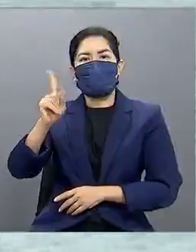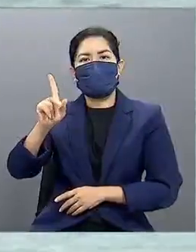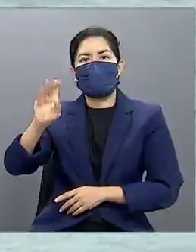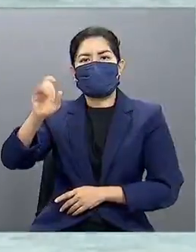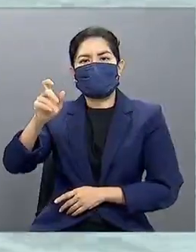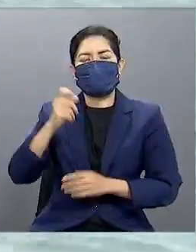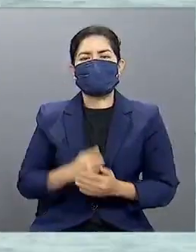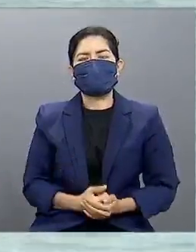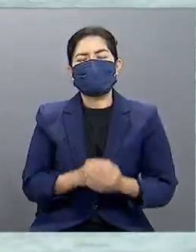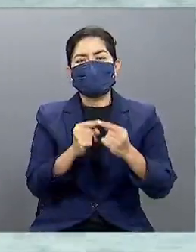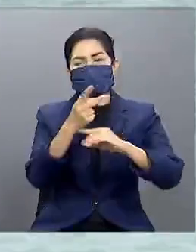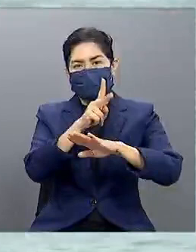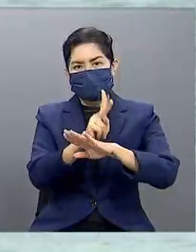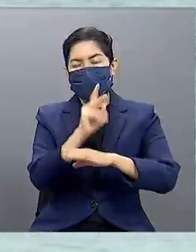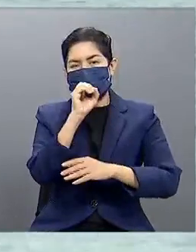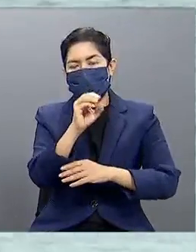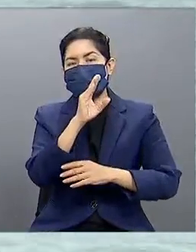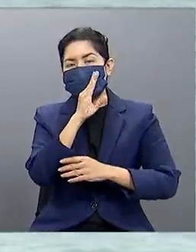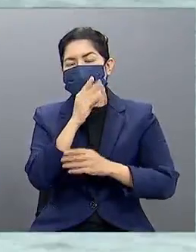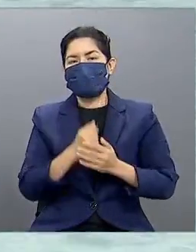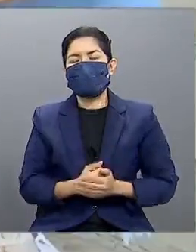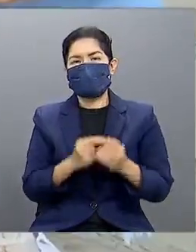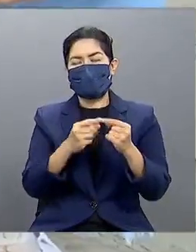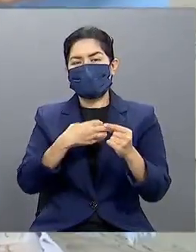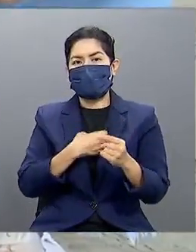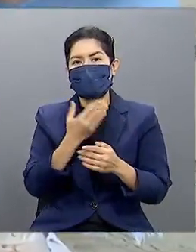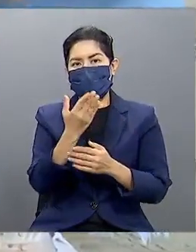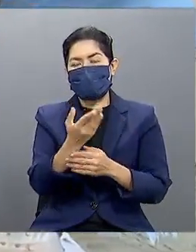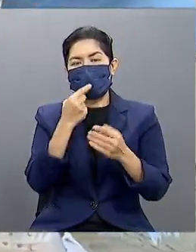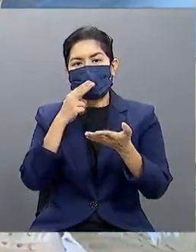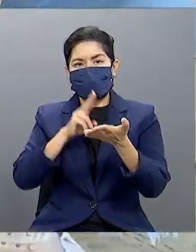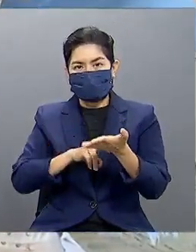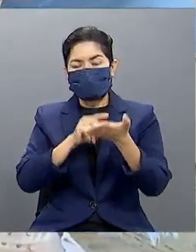ายื่นเรื่องในช่วงเช้าก็จะนำเข้าที่ประชุมได้ในวันที่29